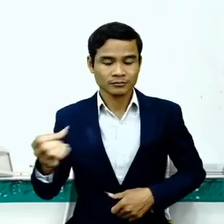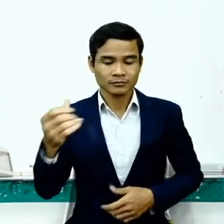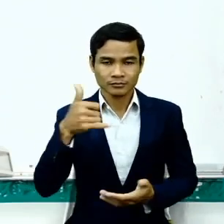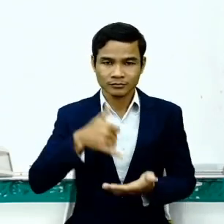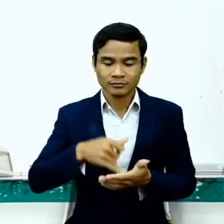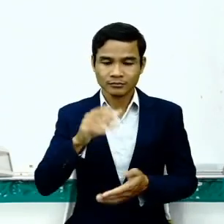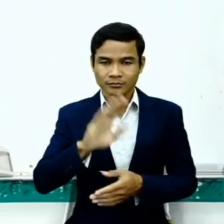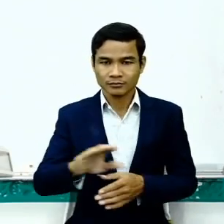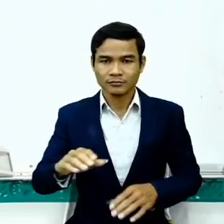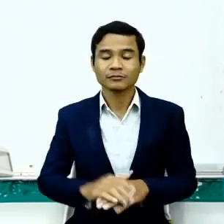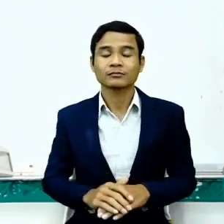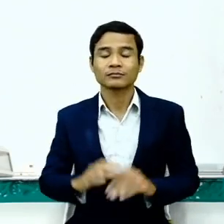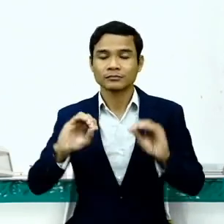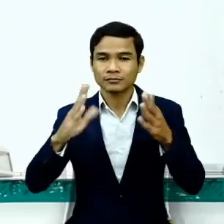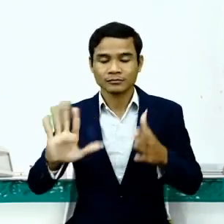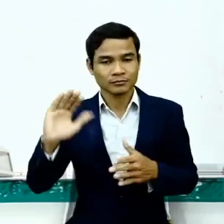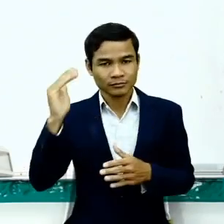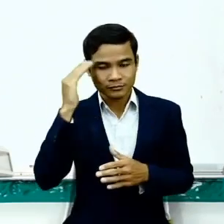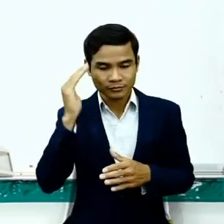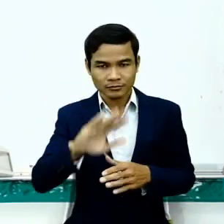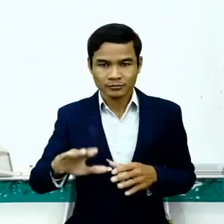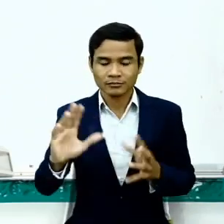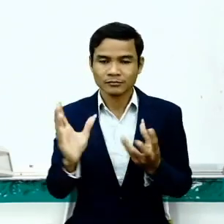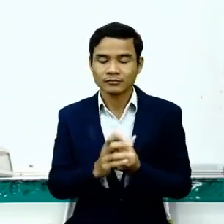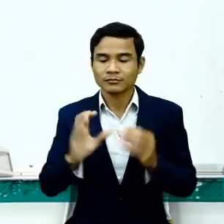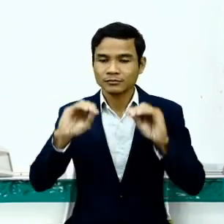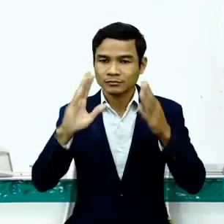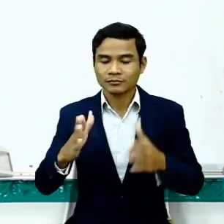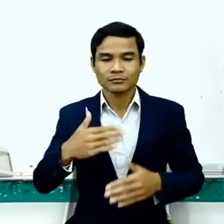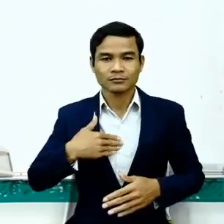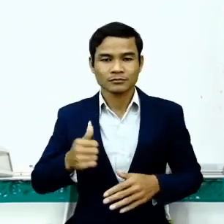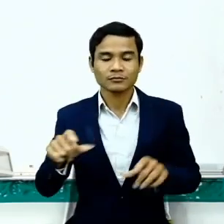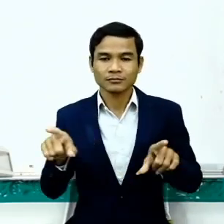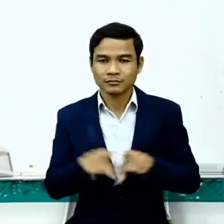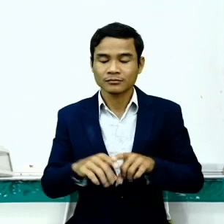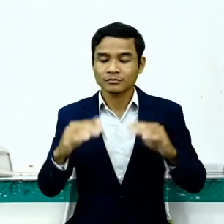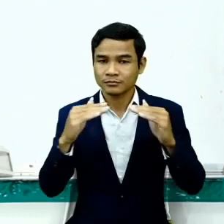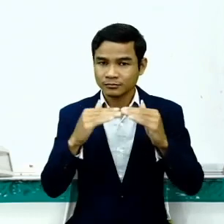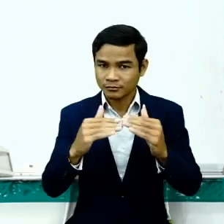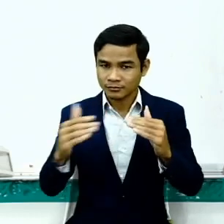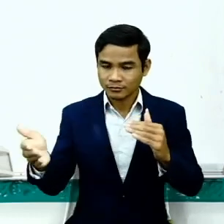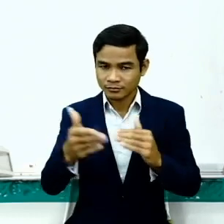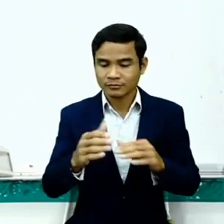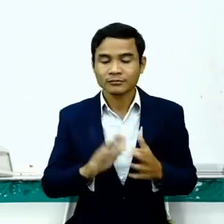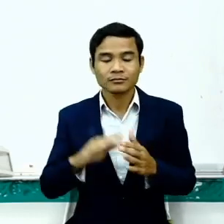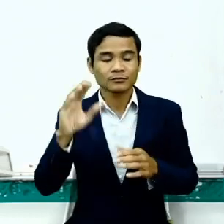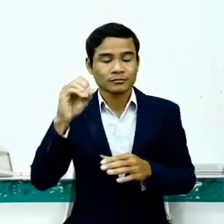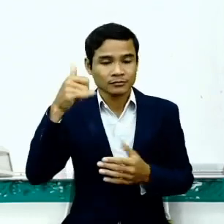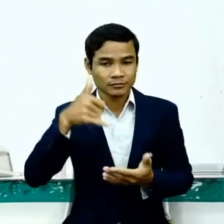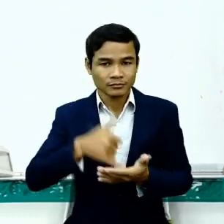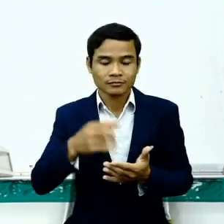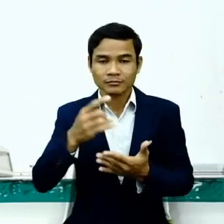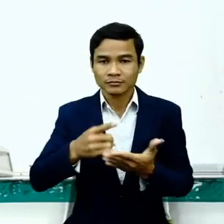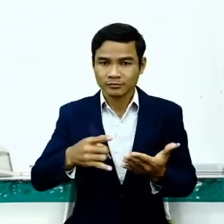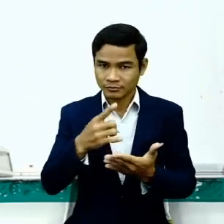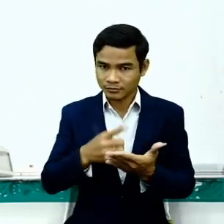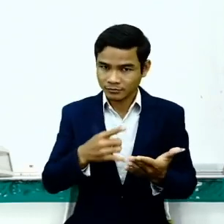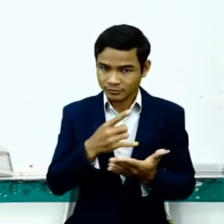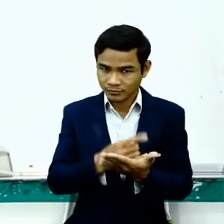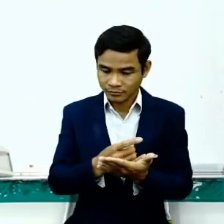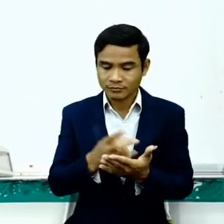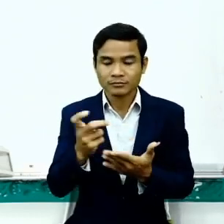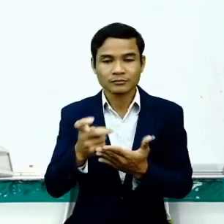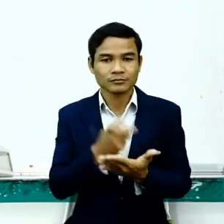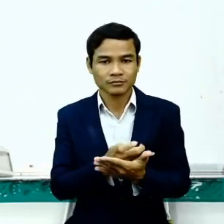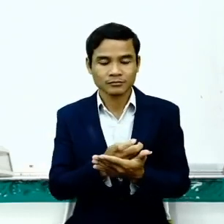ngày nế. Chà nè cổ sẵn không thạc con cốt nên nè cổ cứ sọc sạc bài đi nì nè con nế. Chà chẳng thang ngày nế nè cổ đừng lược dốt. Chà khẩn